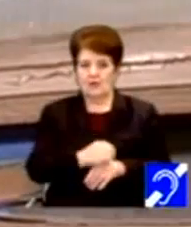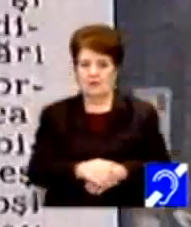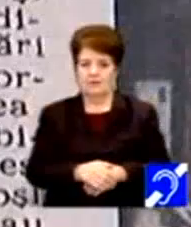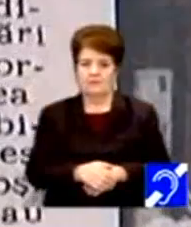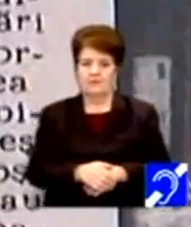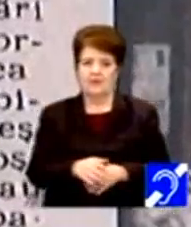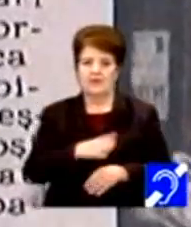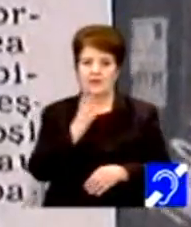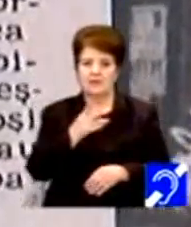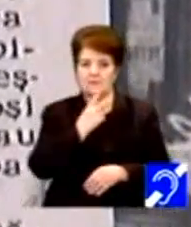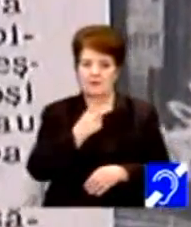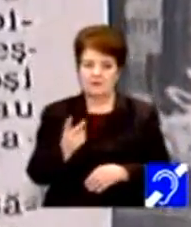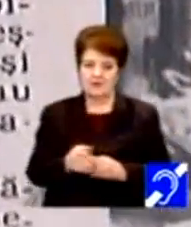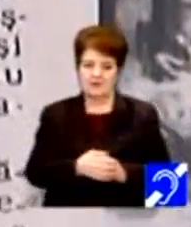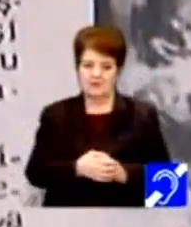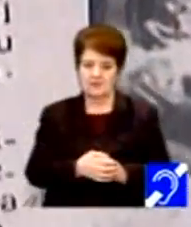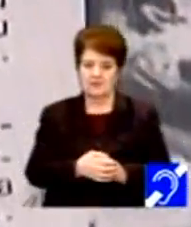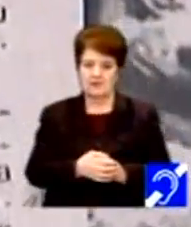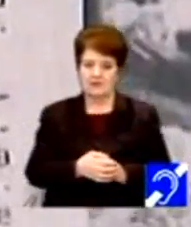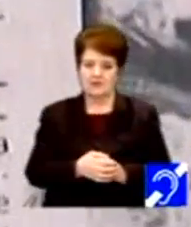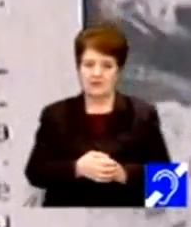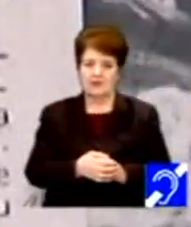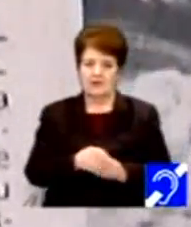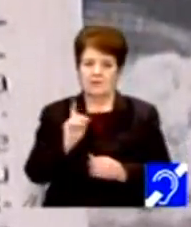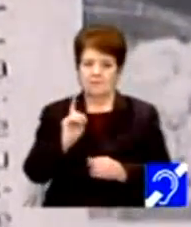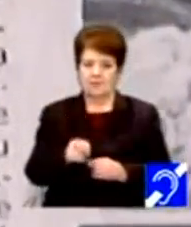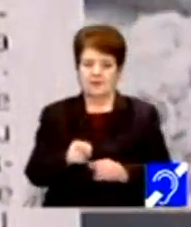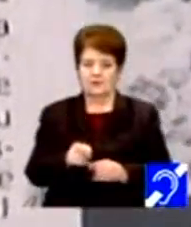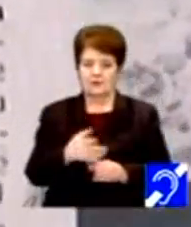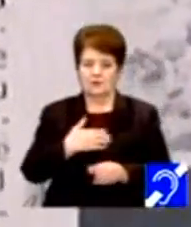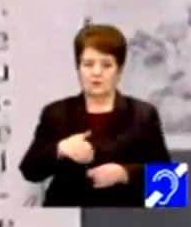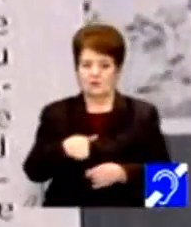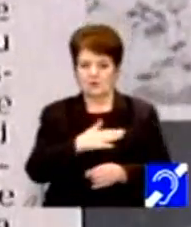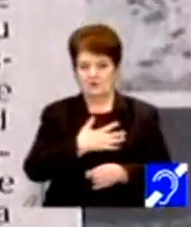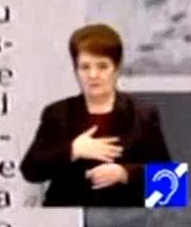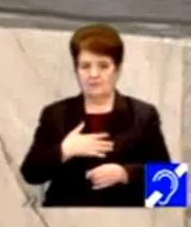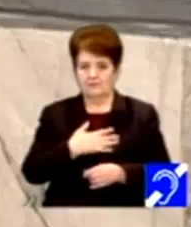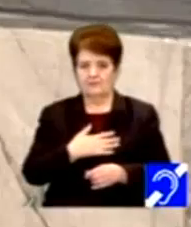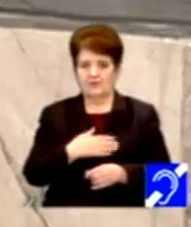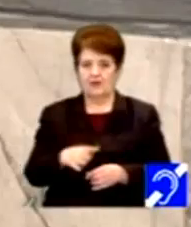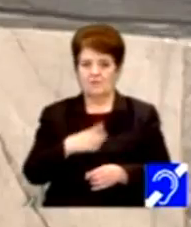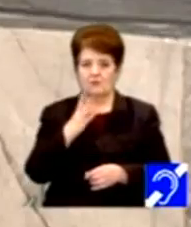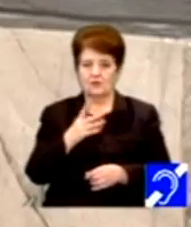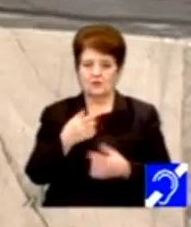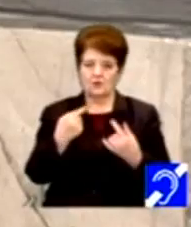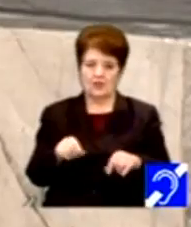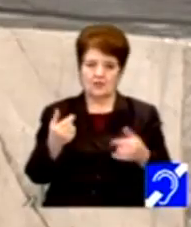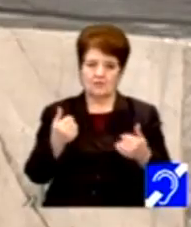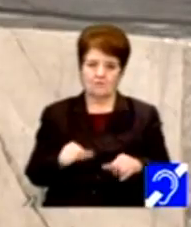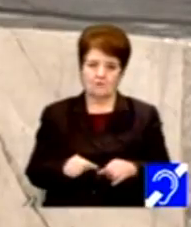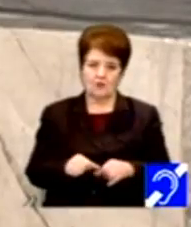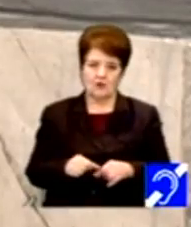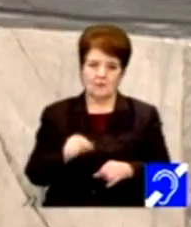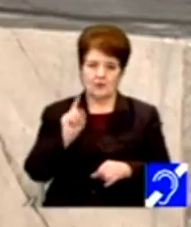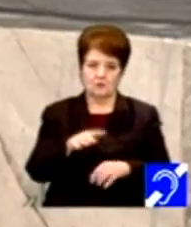era foarte puternică să trezească, să fie o sperietoare pentru noi. Regimul a reacționat într-o altă formă, pentru că